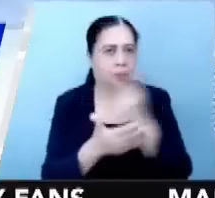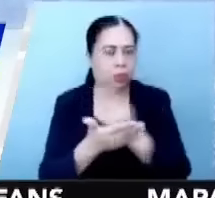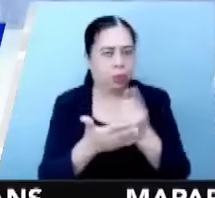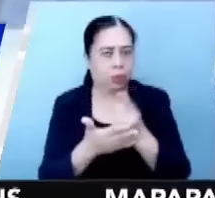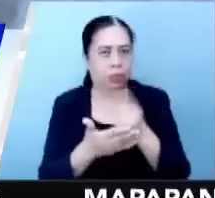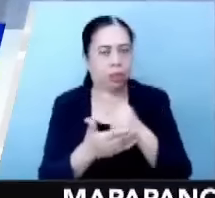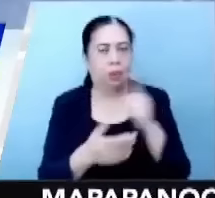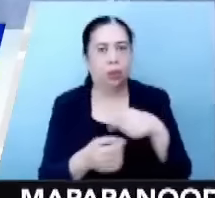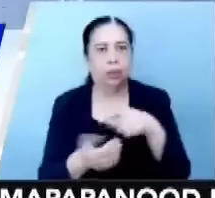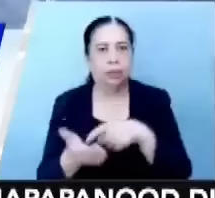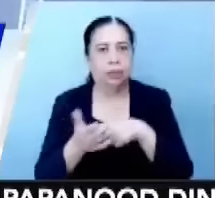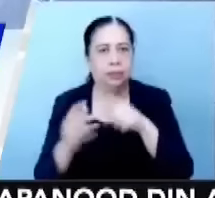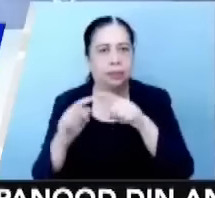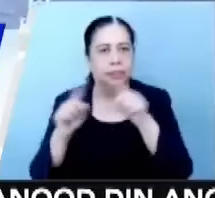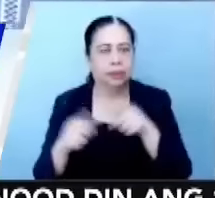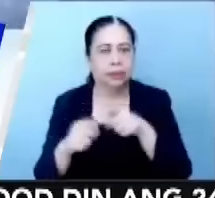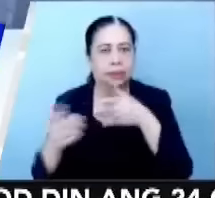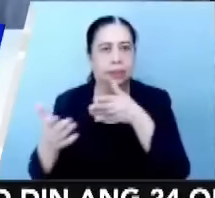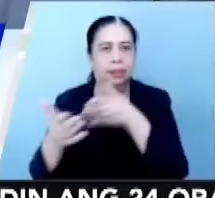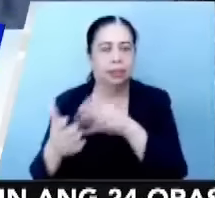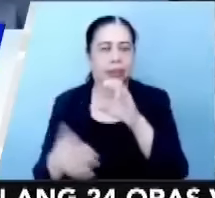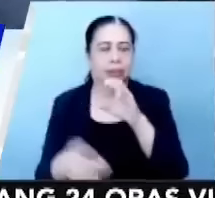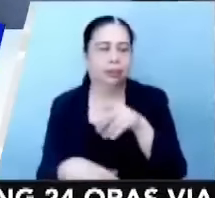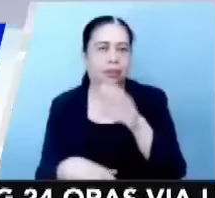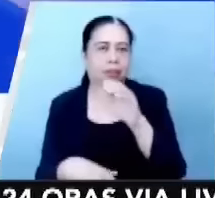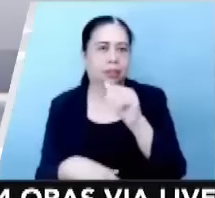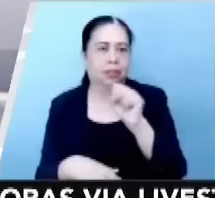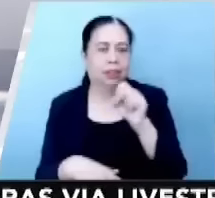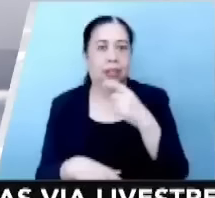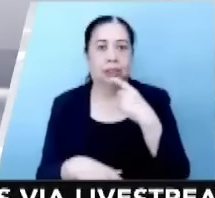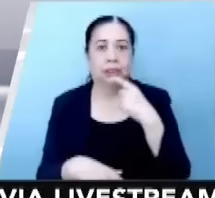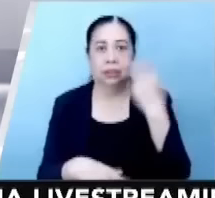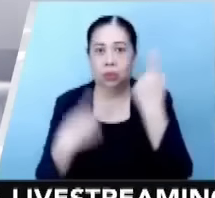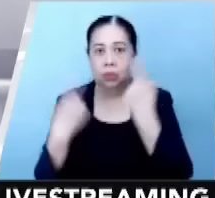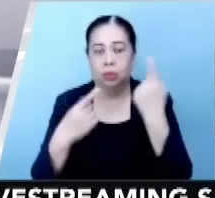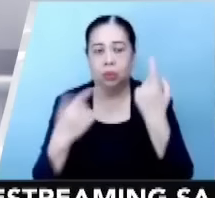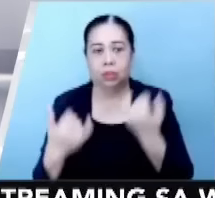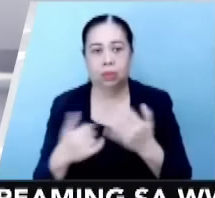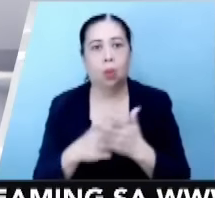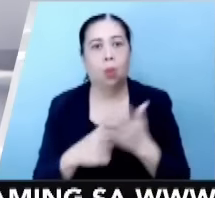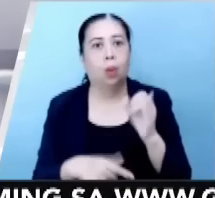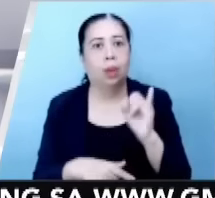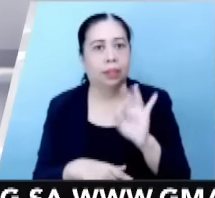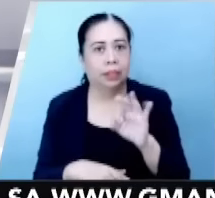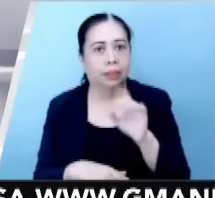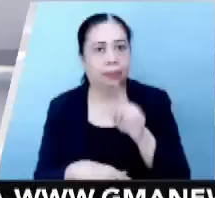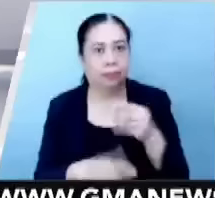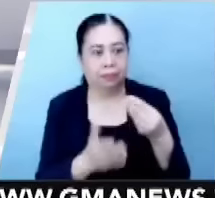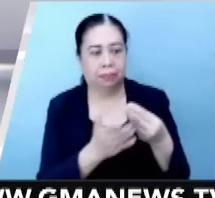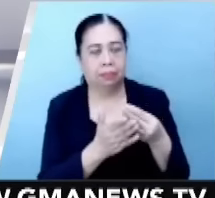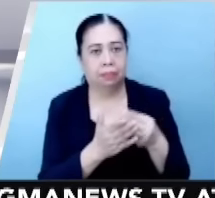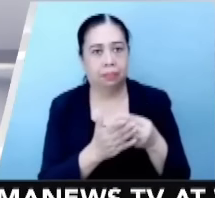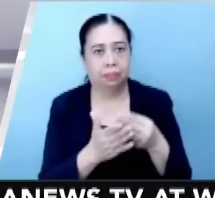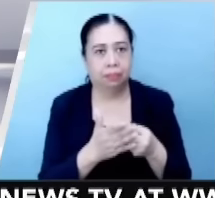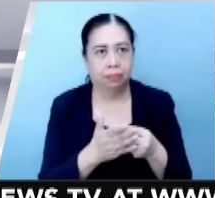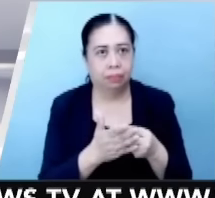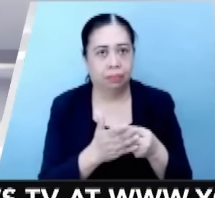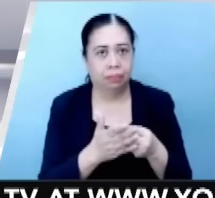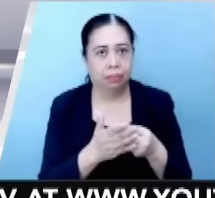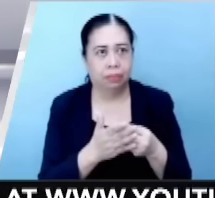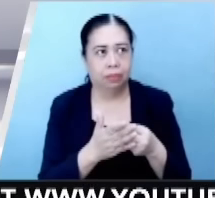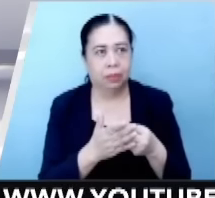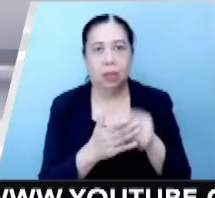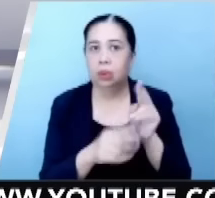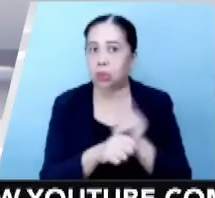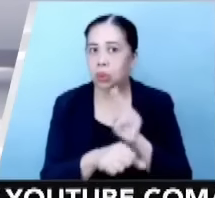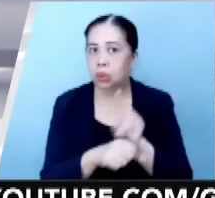case laban kay go Ang inaalala ng paok ngayon What if that money Uh will be used to What is dubbed